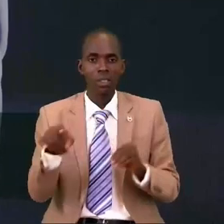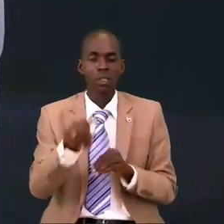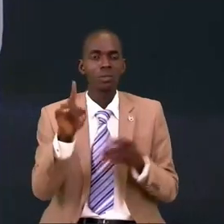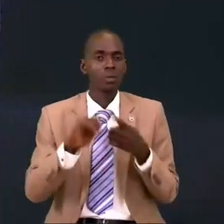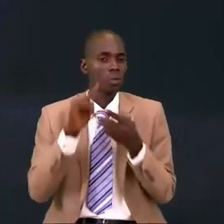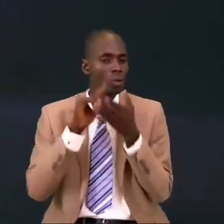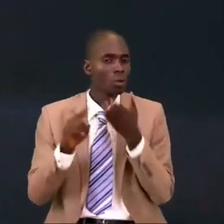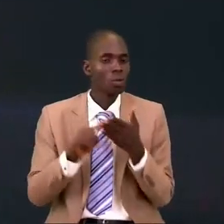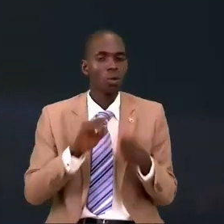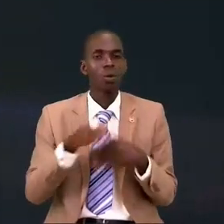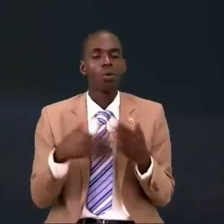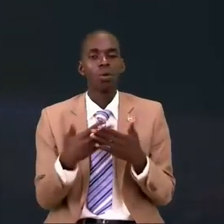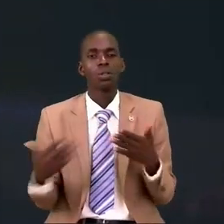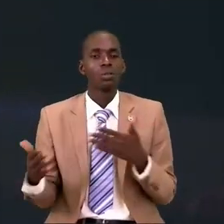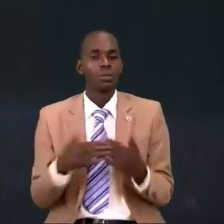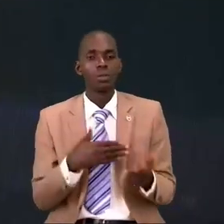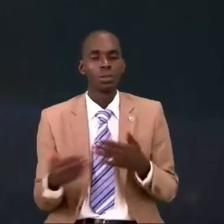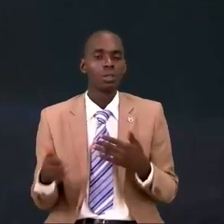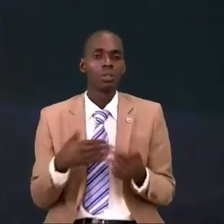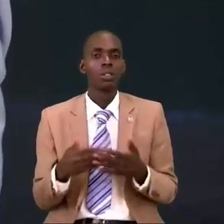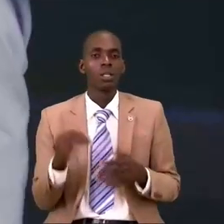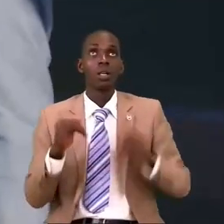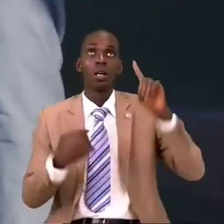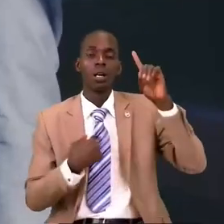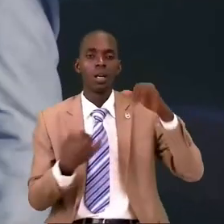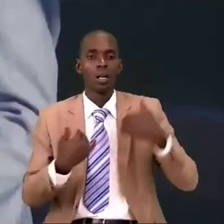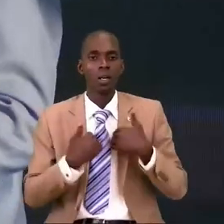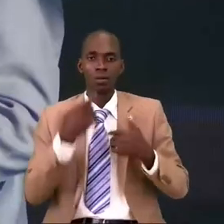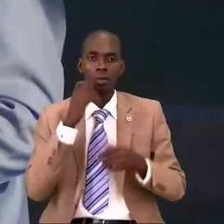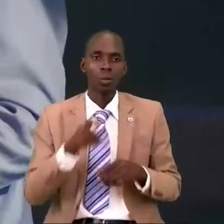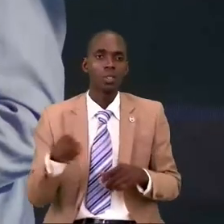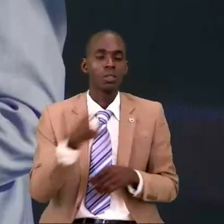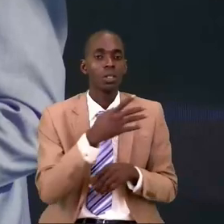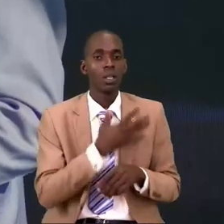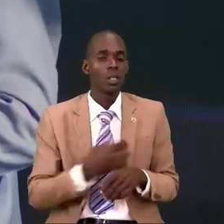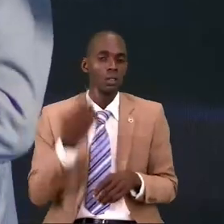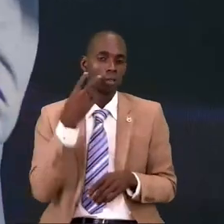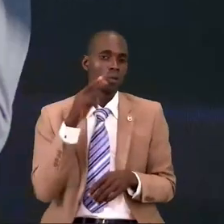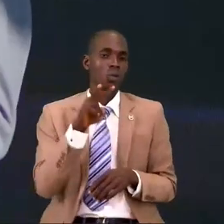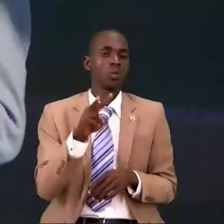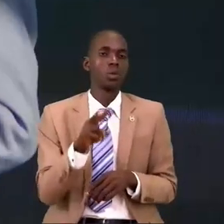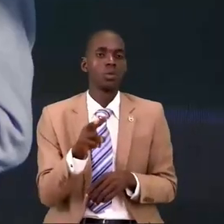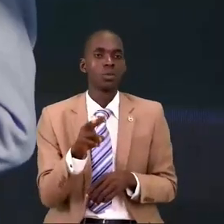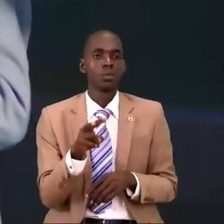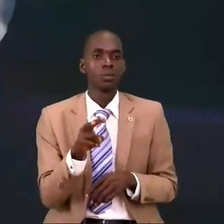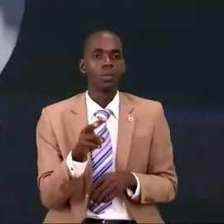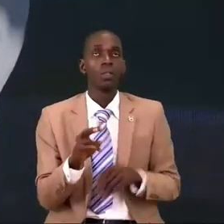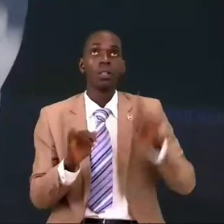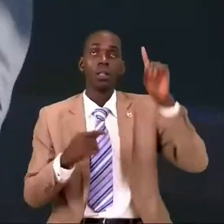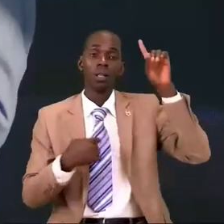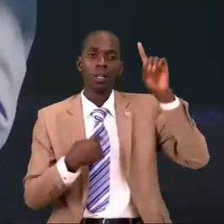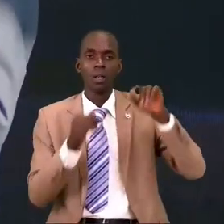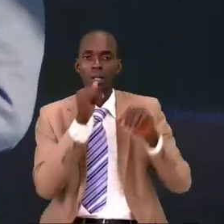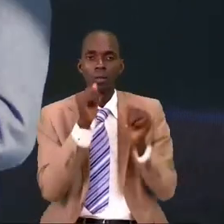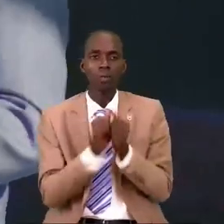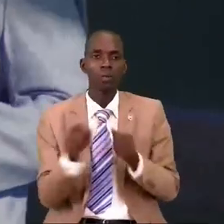voici, je suis avec vous tous les jours. À condition que vous ne détournez à gauche,